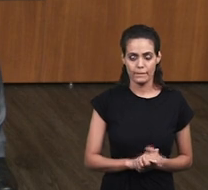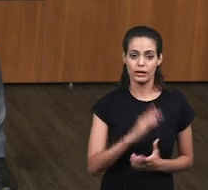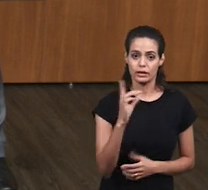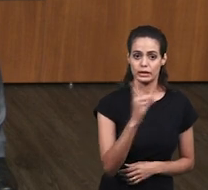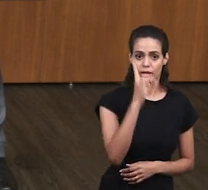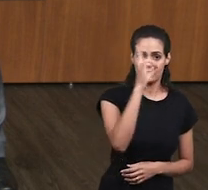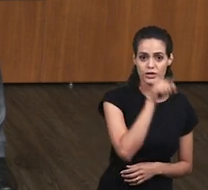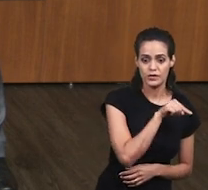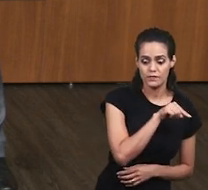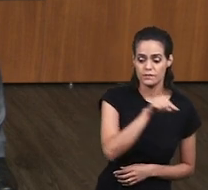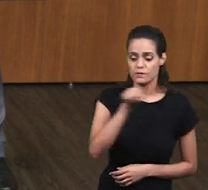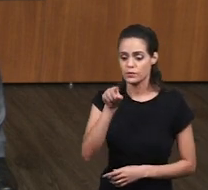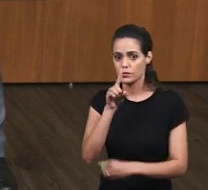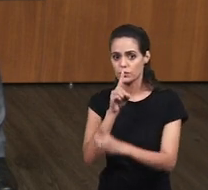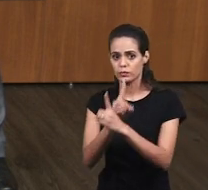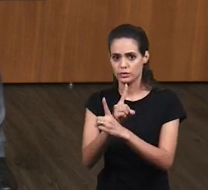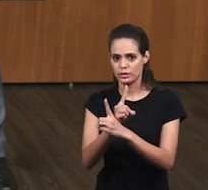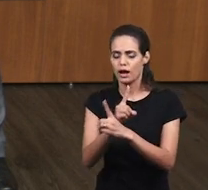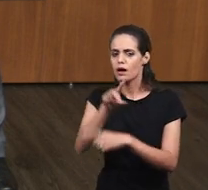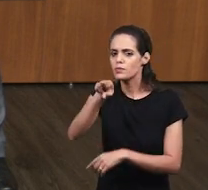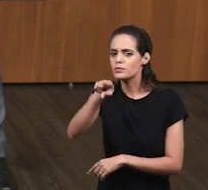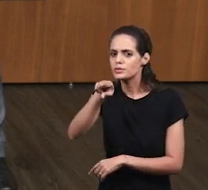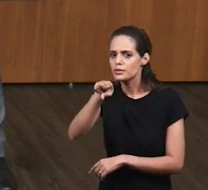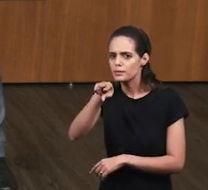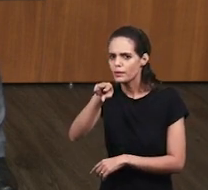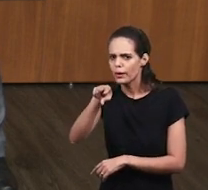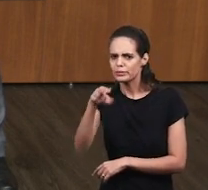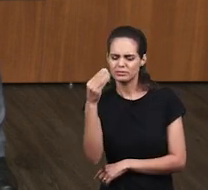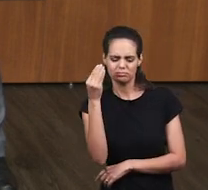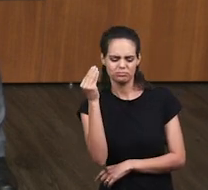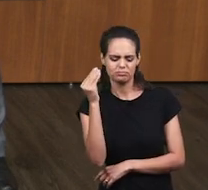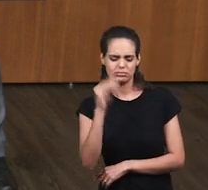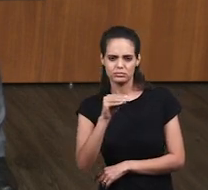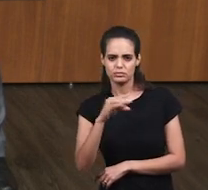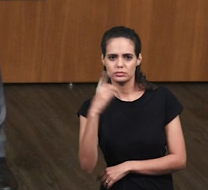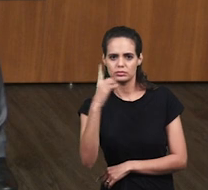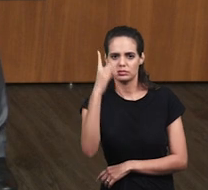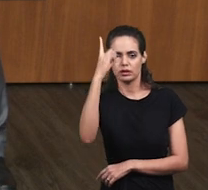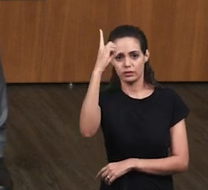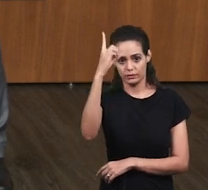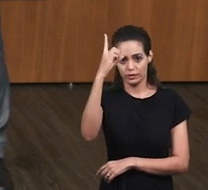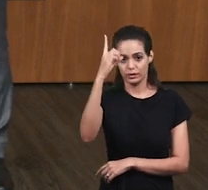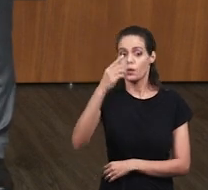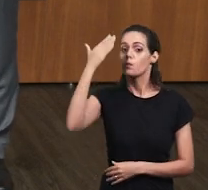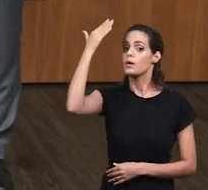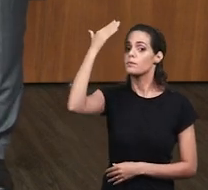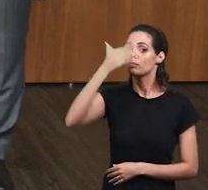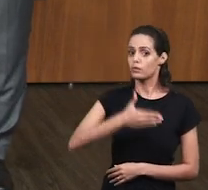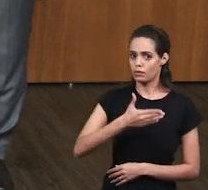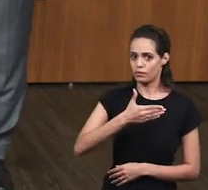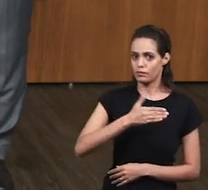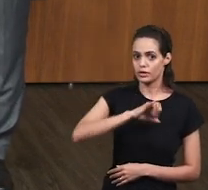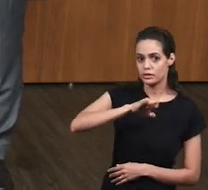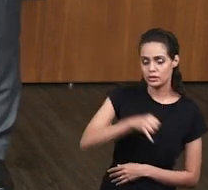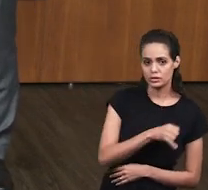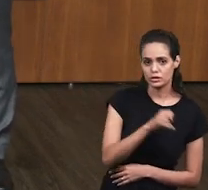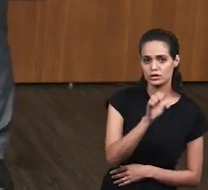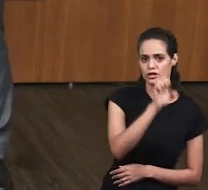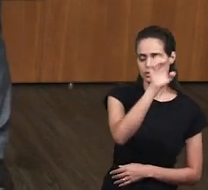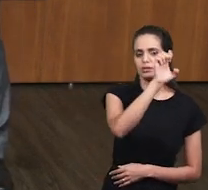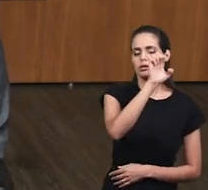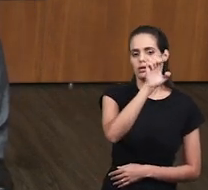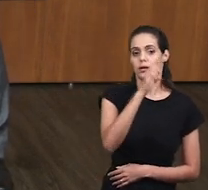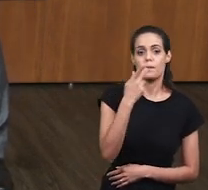comme la preuve de l'amour du Père pour ses enfants. Parce que la présence